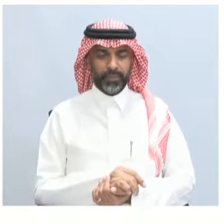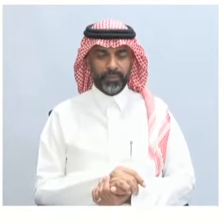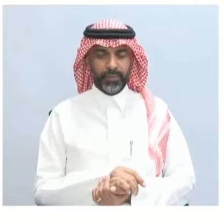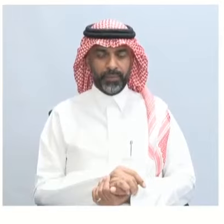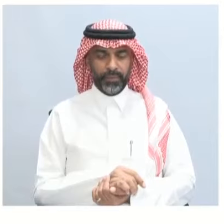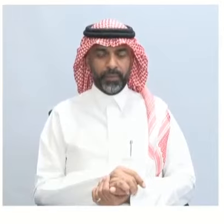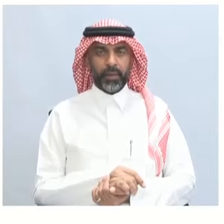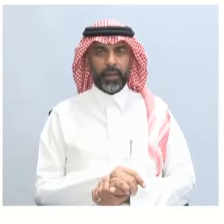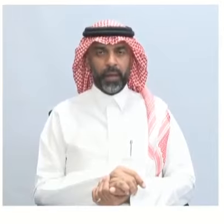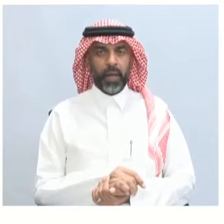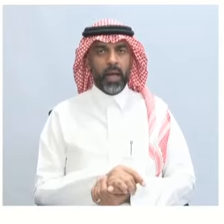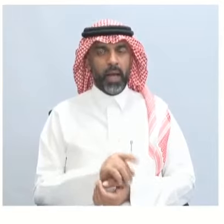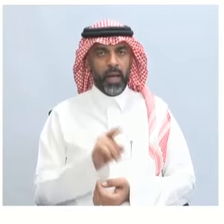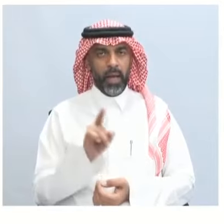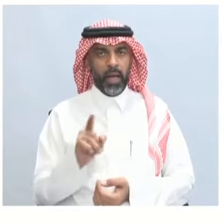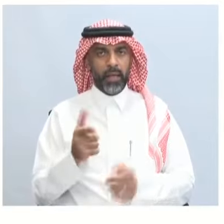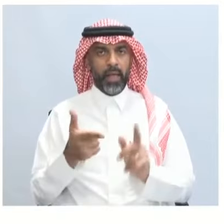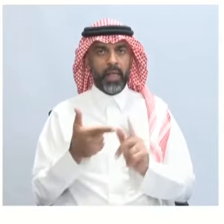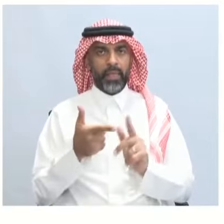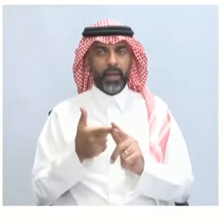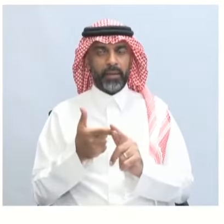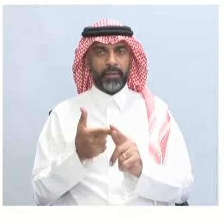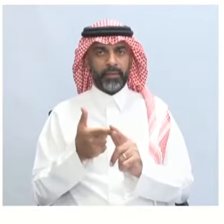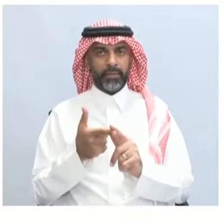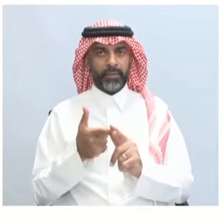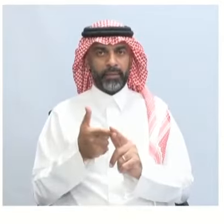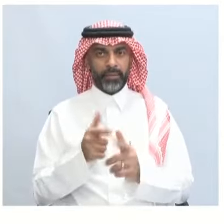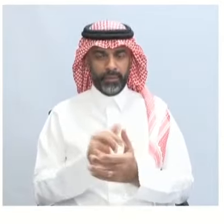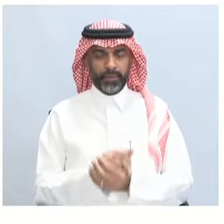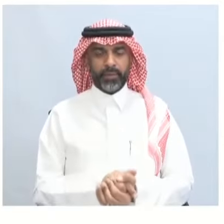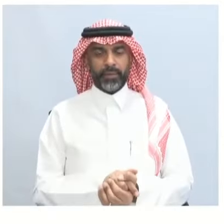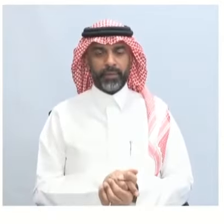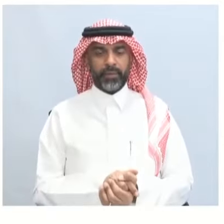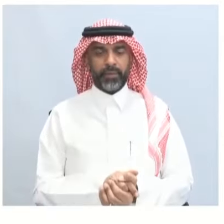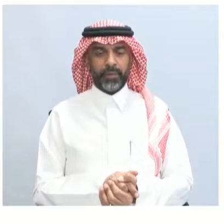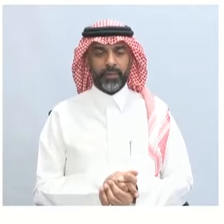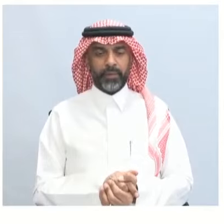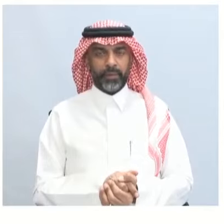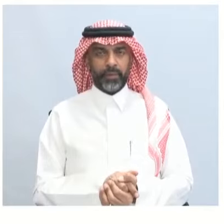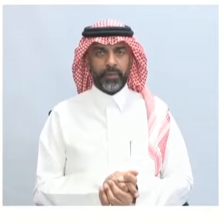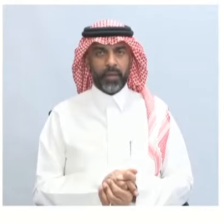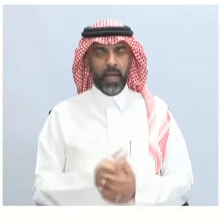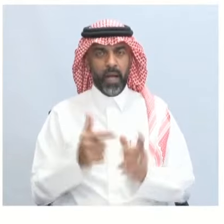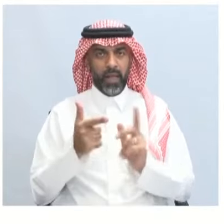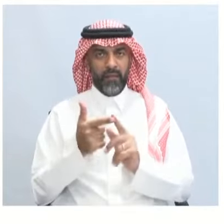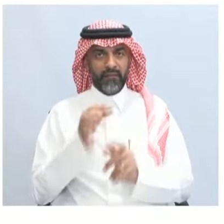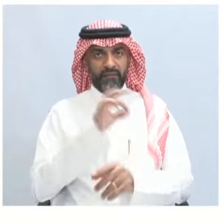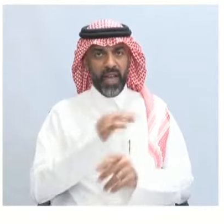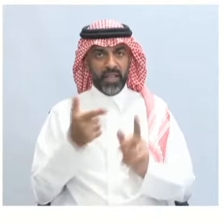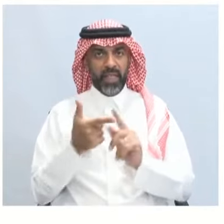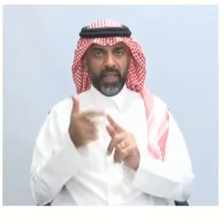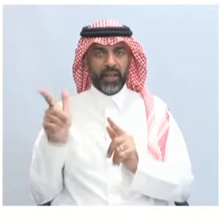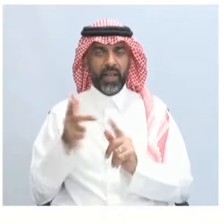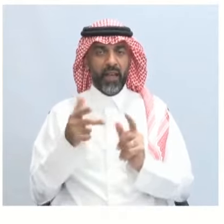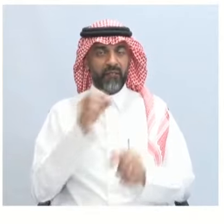عباده فهذه النتيجه الثانيه في من يحقق التوحيد في نفسه فمن يحقق التوحيد يحقق هذه النتيجه